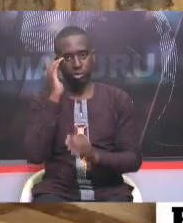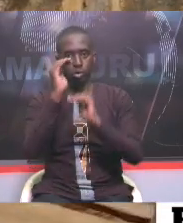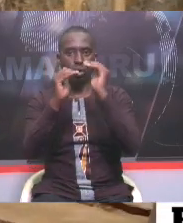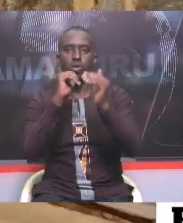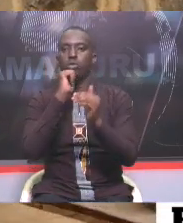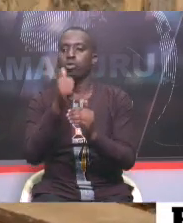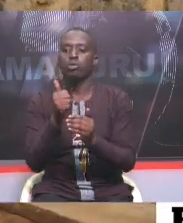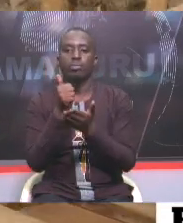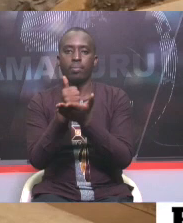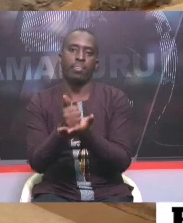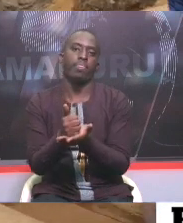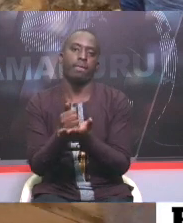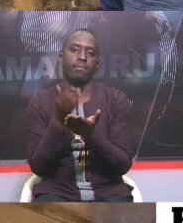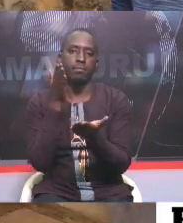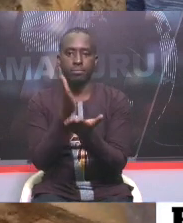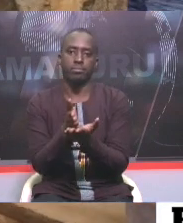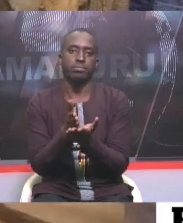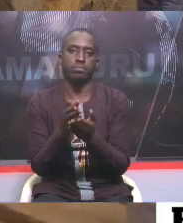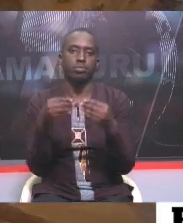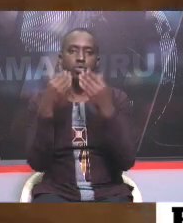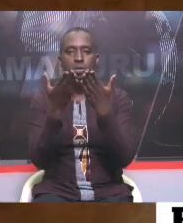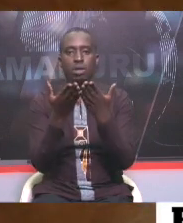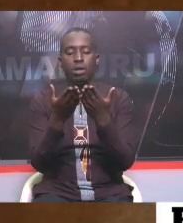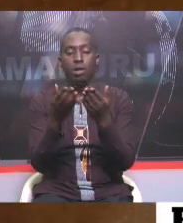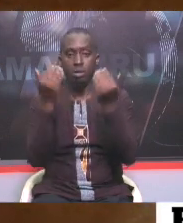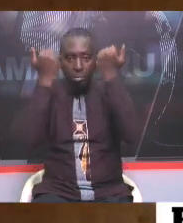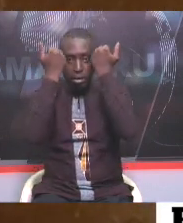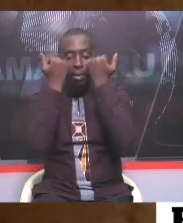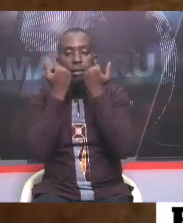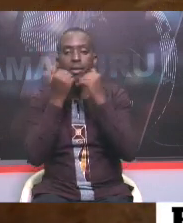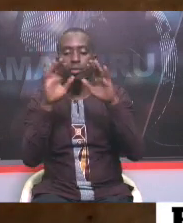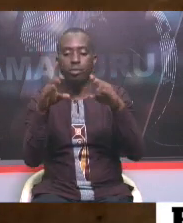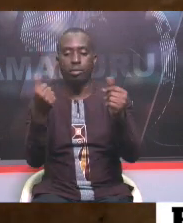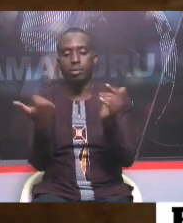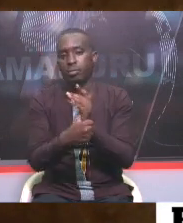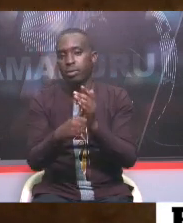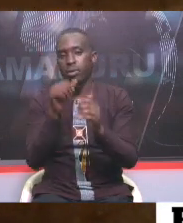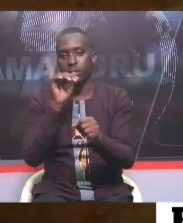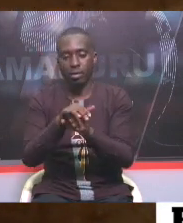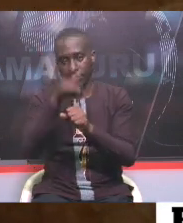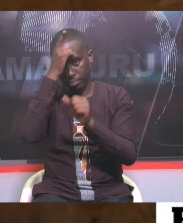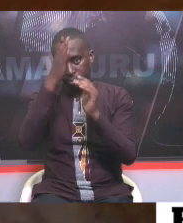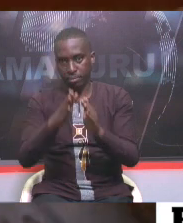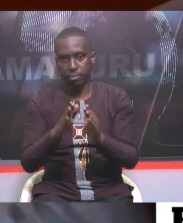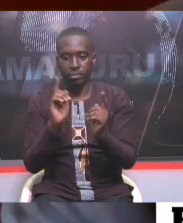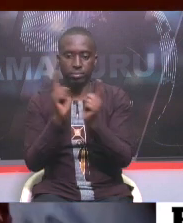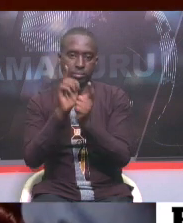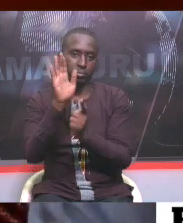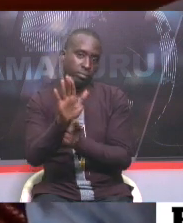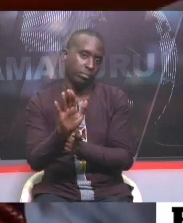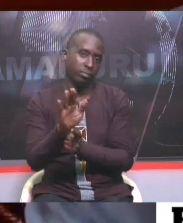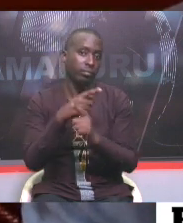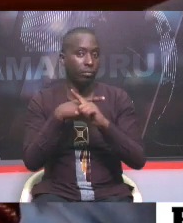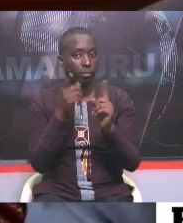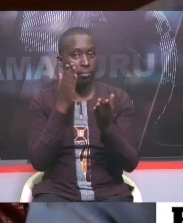n'urwego rwafashije mu by'ukuri gutanga ubutabera cyangwa gukemura amakimbirane cyane cyane abaturage bagenda bahura nayo.